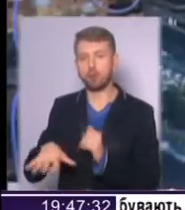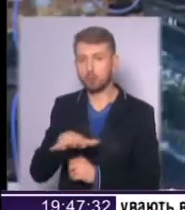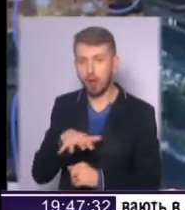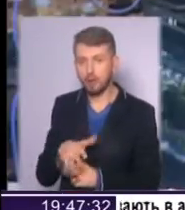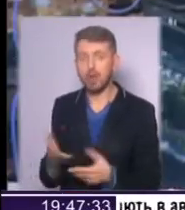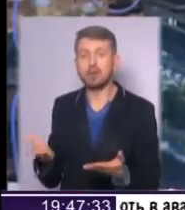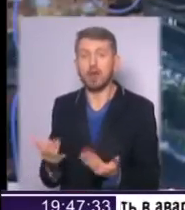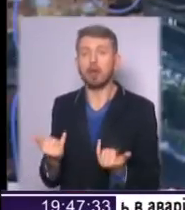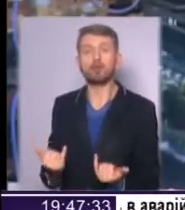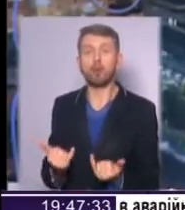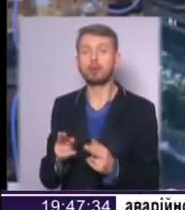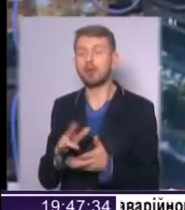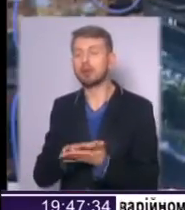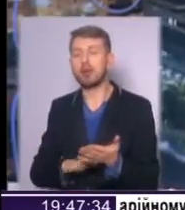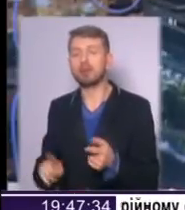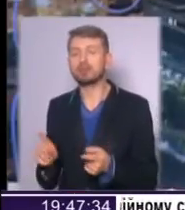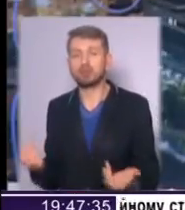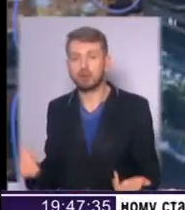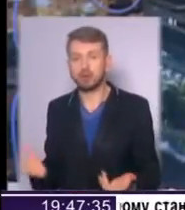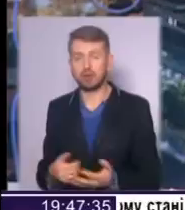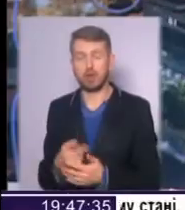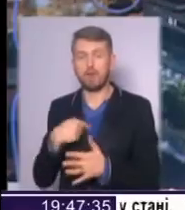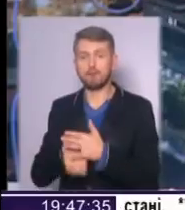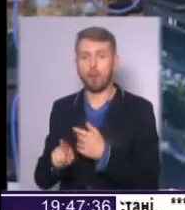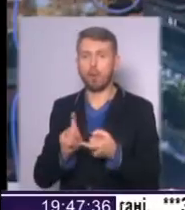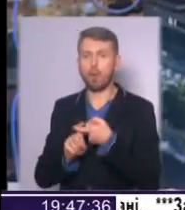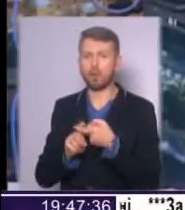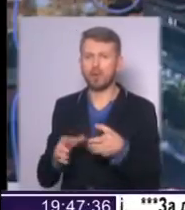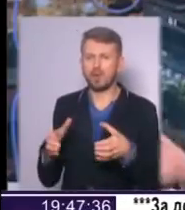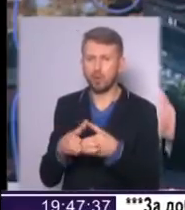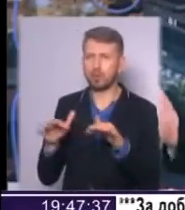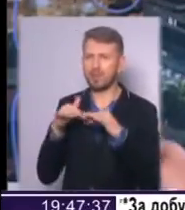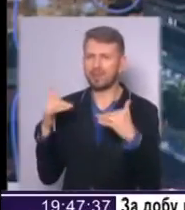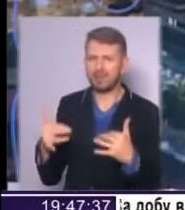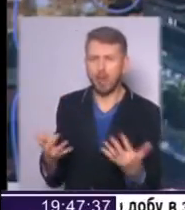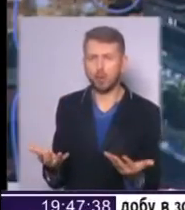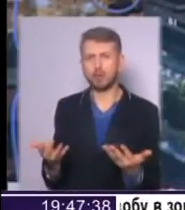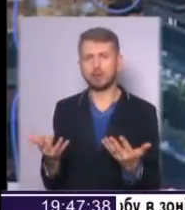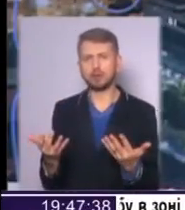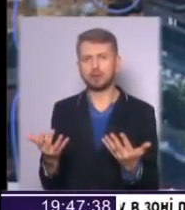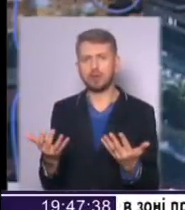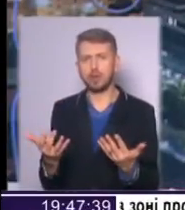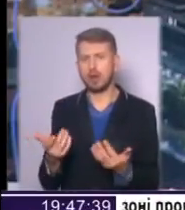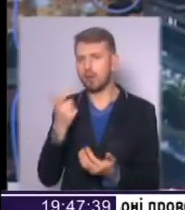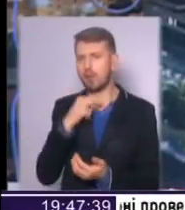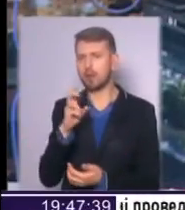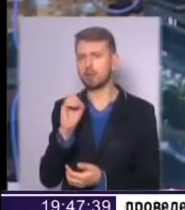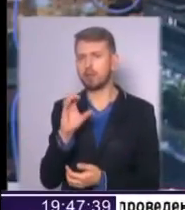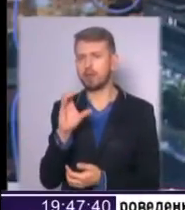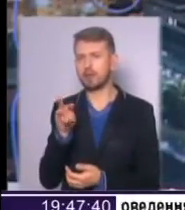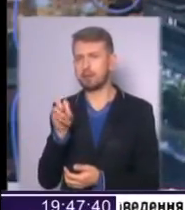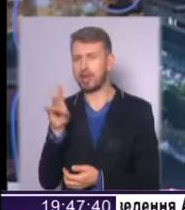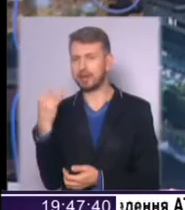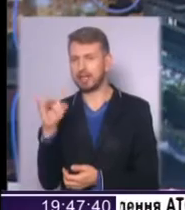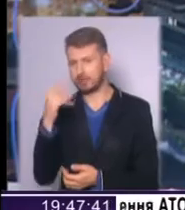яка вона сьогодні, як воно далі все це буде розгортатися? Бо контактні групи засідають, і пан Безсмертний заявив, що конфлікт